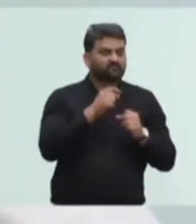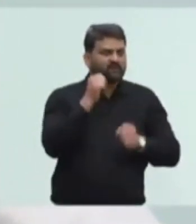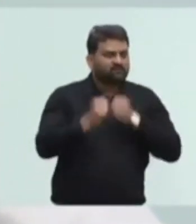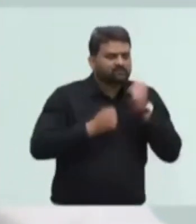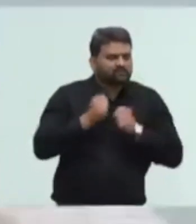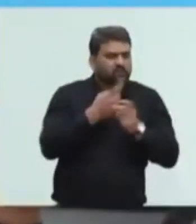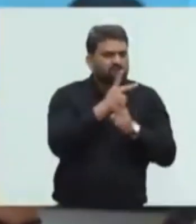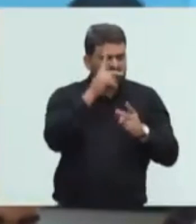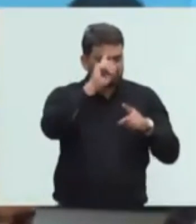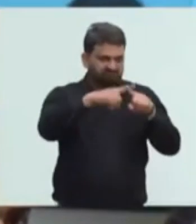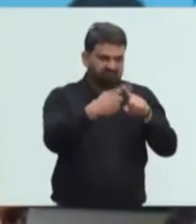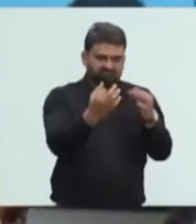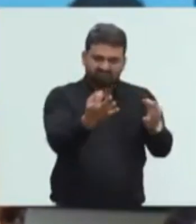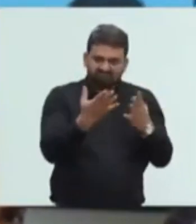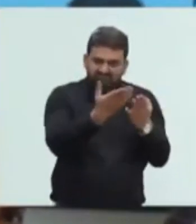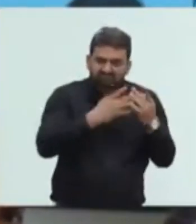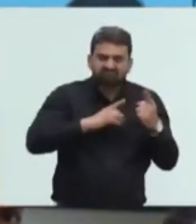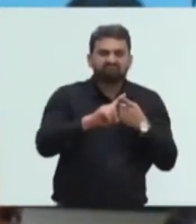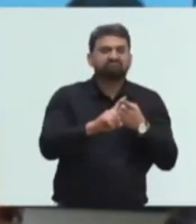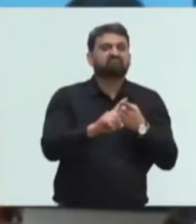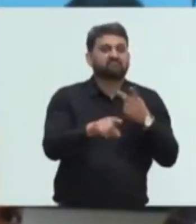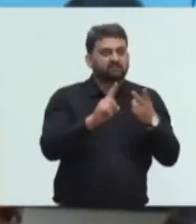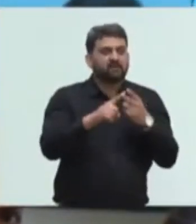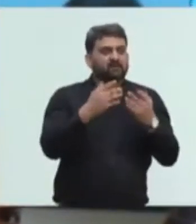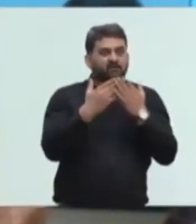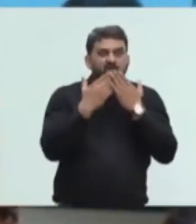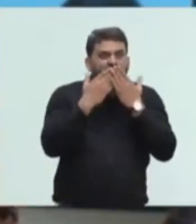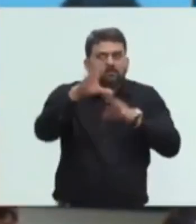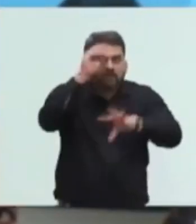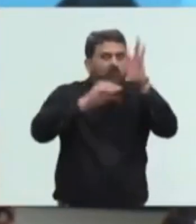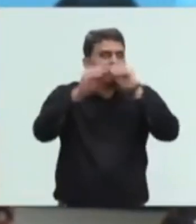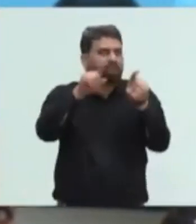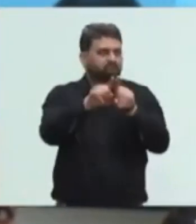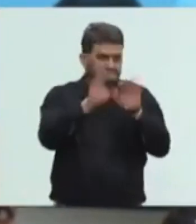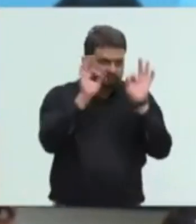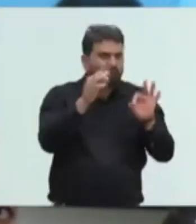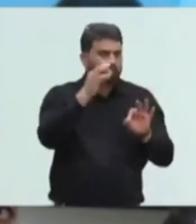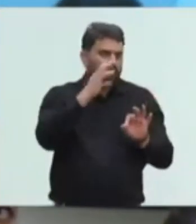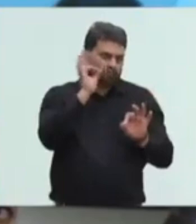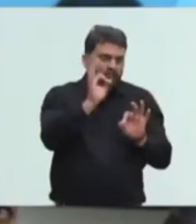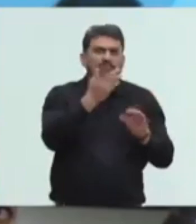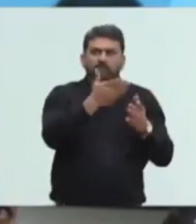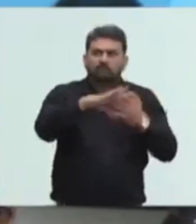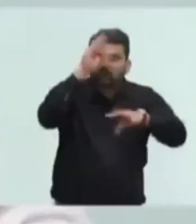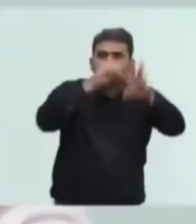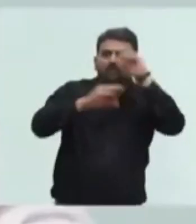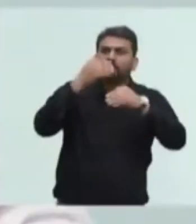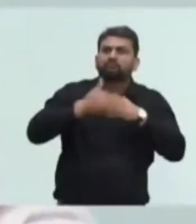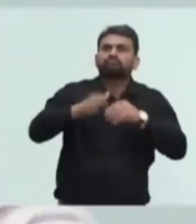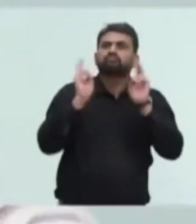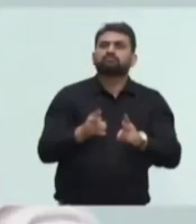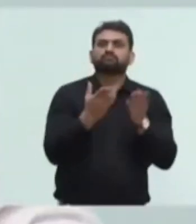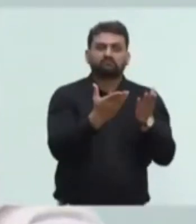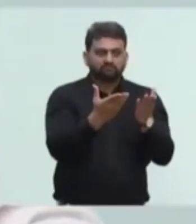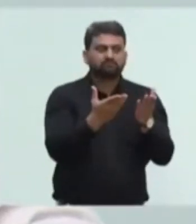कि खेल की दुनिया में उस्ताद हैं साफ विद्यार्थी भी है या अपने आप में बहुत बड़ी बात